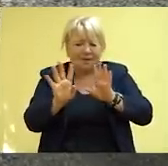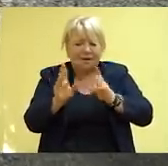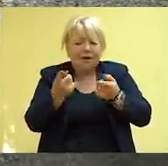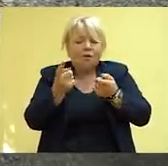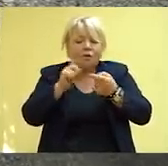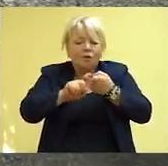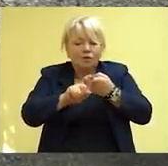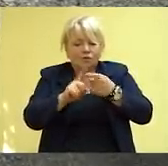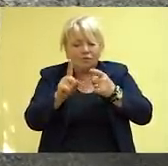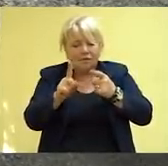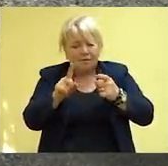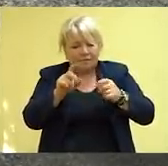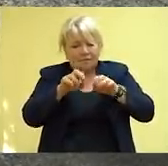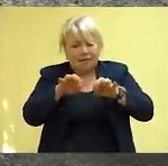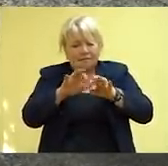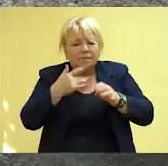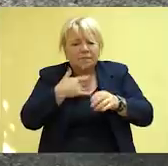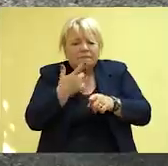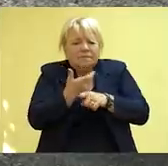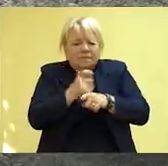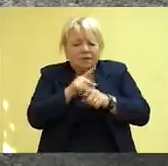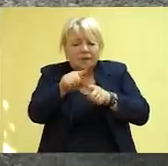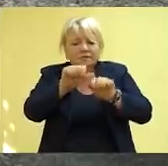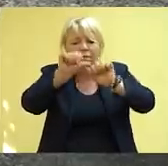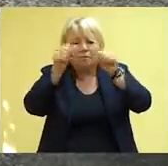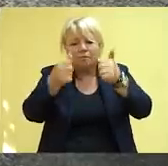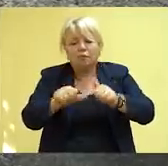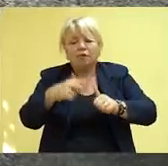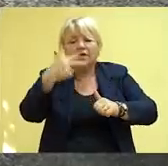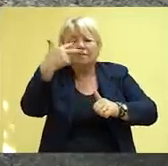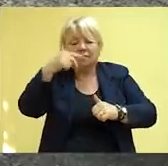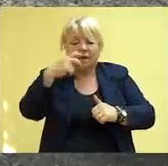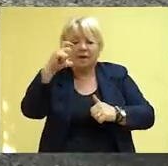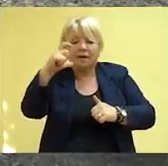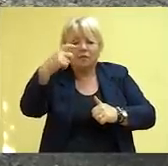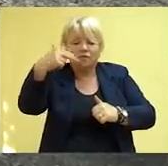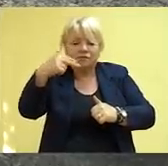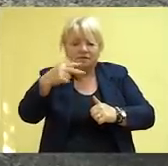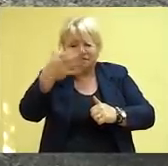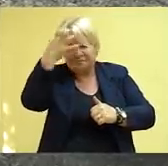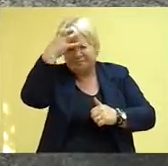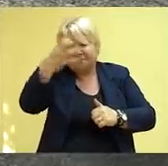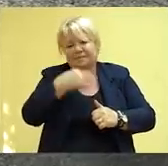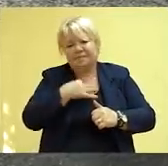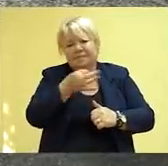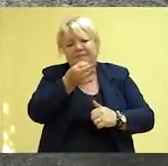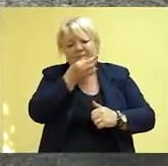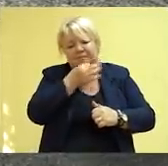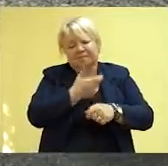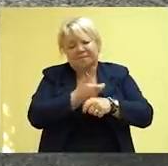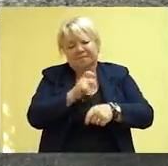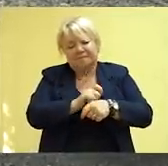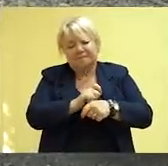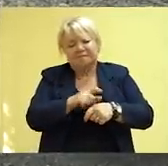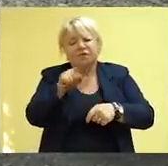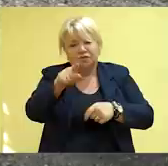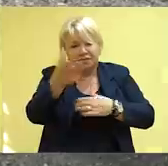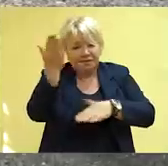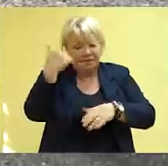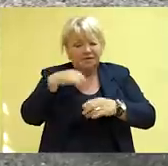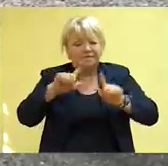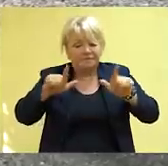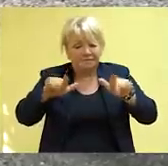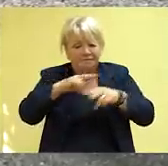მოდელთან დამოკიდებულება არ არის. რაღაცნაირად მიყვარს ეს მოდელი რა, რაღაცნაირი ტიპია. ერთ-ერთ ვიდეოში, ჩემ ერთ-ერთ ვიდეოში კითხვი